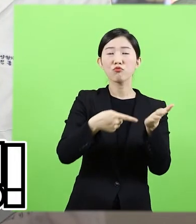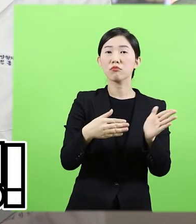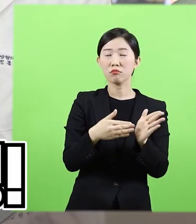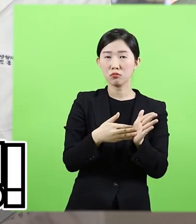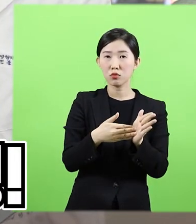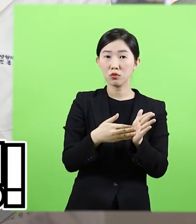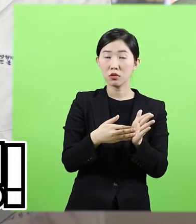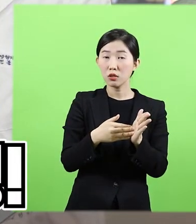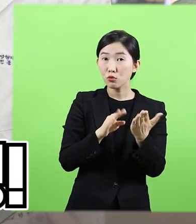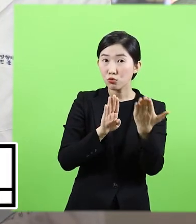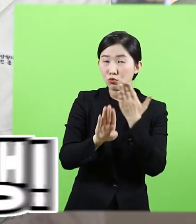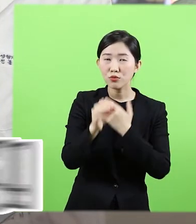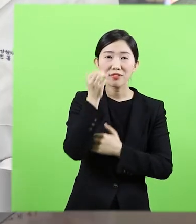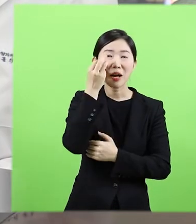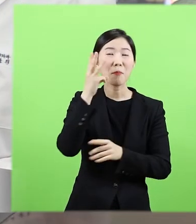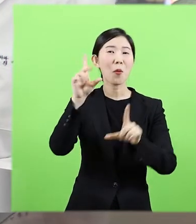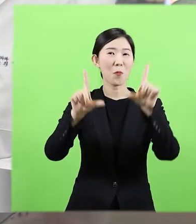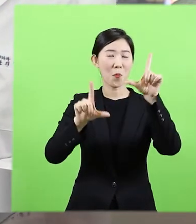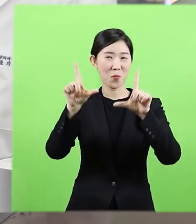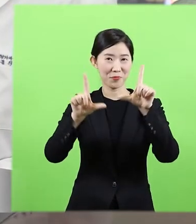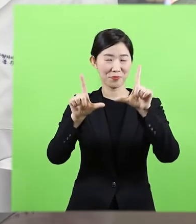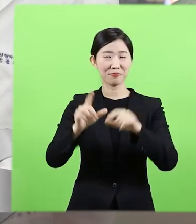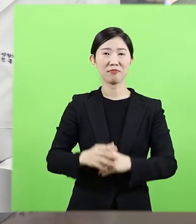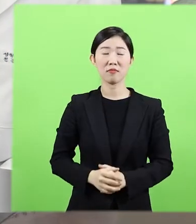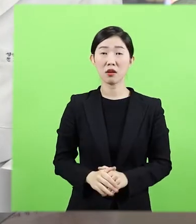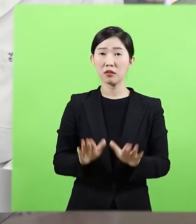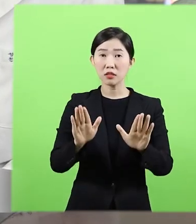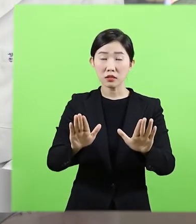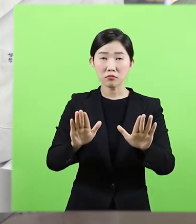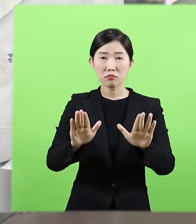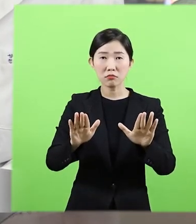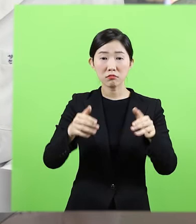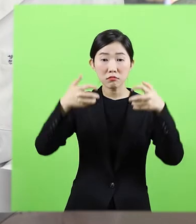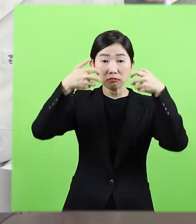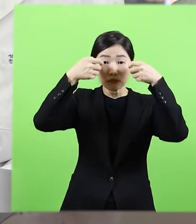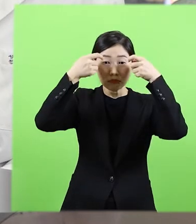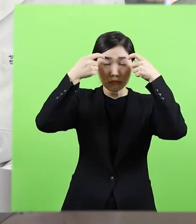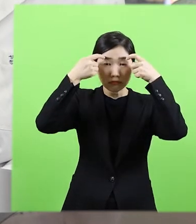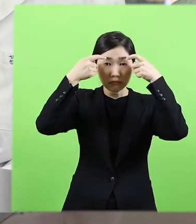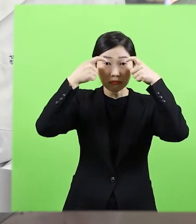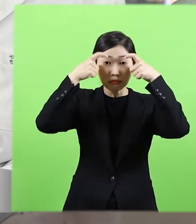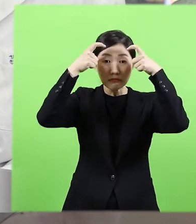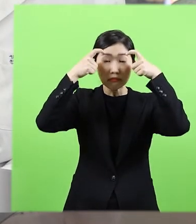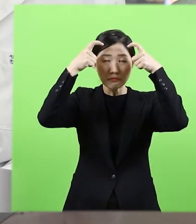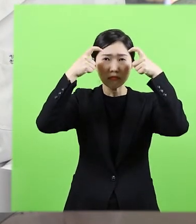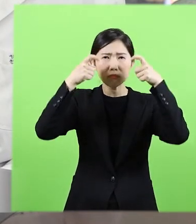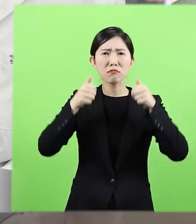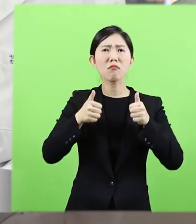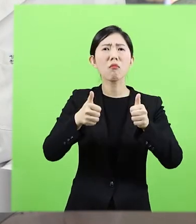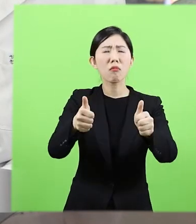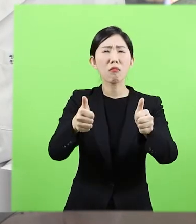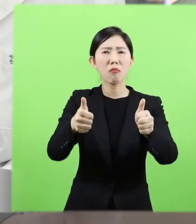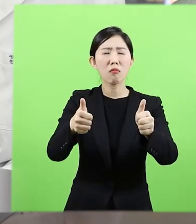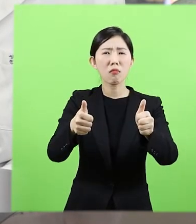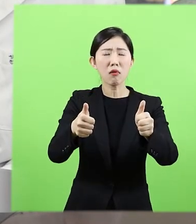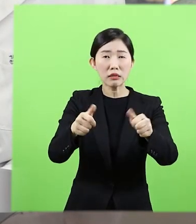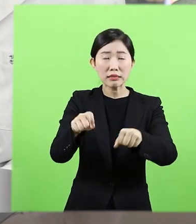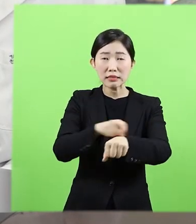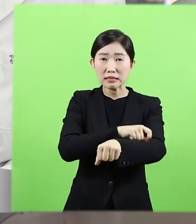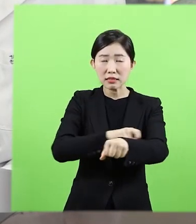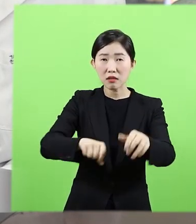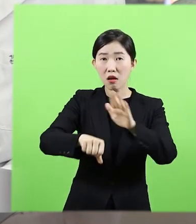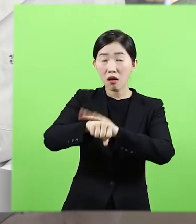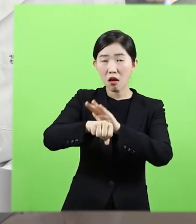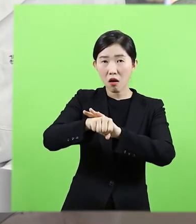상안검거 상술만 한 케이스입니다. 수술하고 3개월 됐을 때 모습인데 아직도 눈썹을 좀 들고 있습니다.